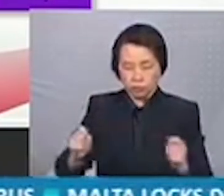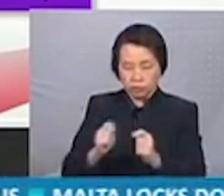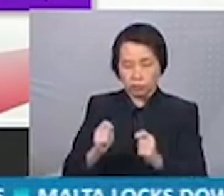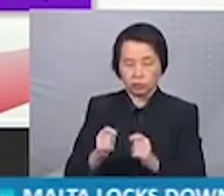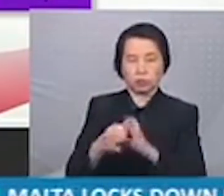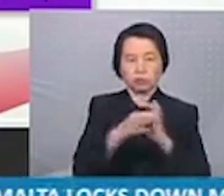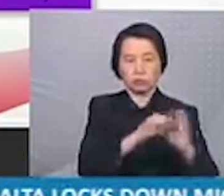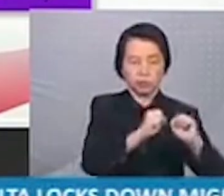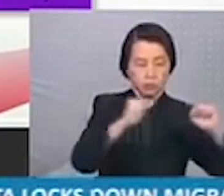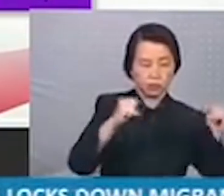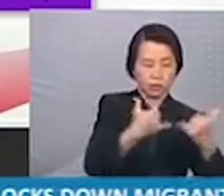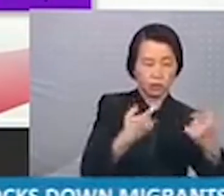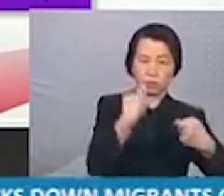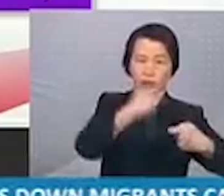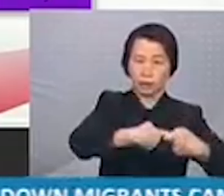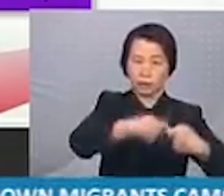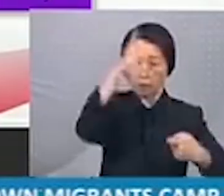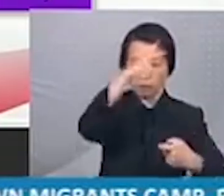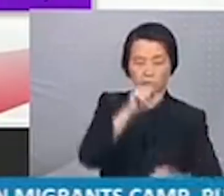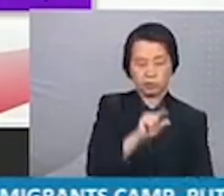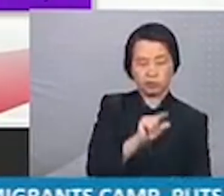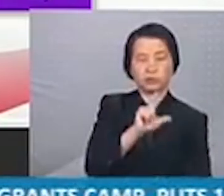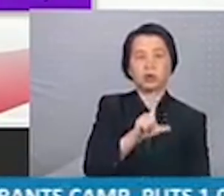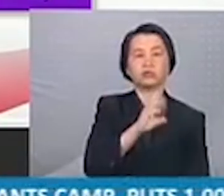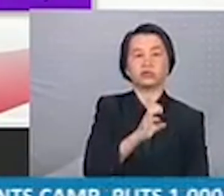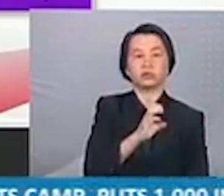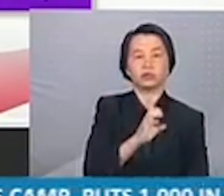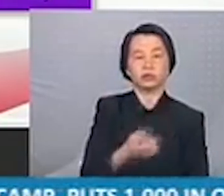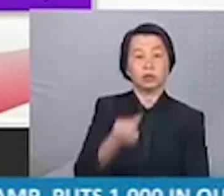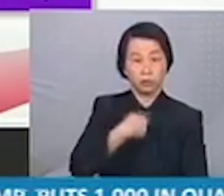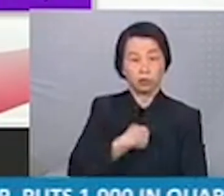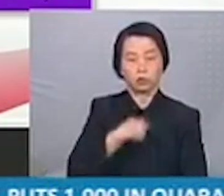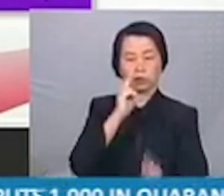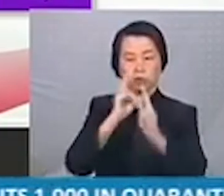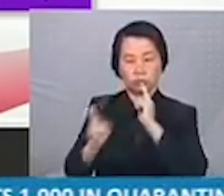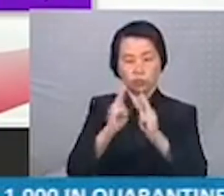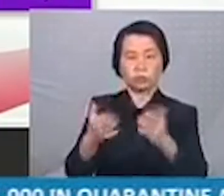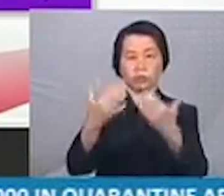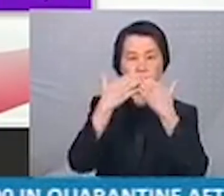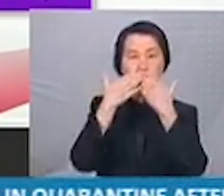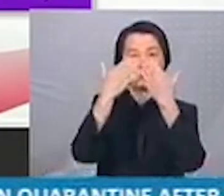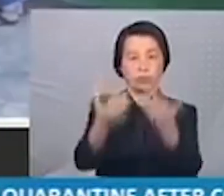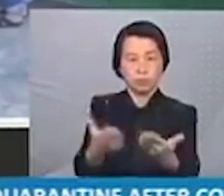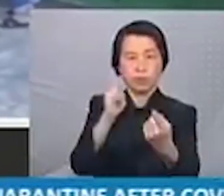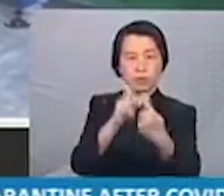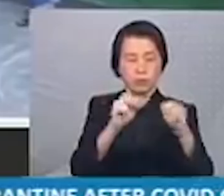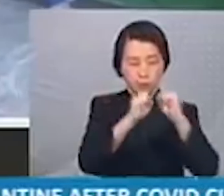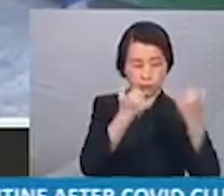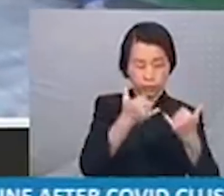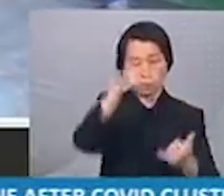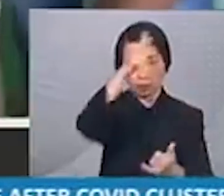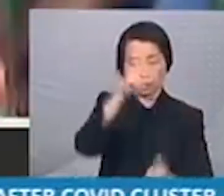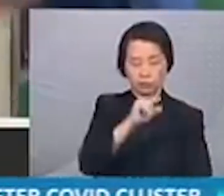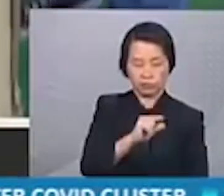dimiliki oleh syari'at berkaitan Hai Saya mengucapkan terima kasih kepada syari'at